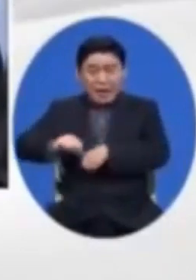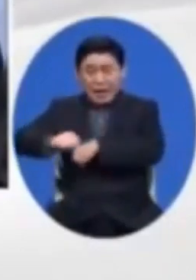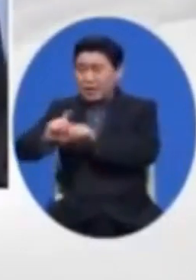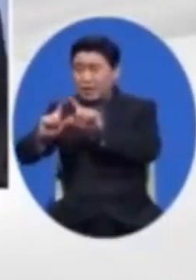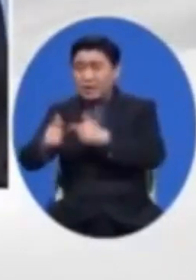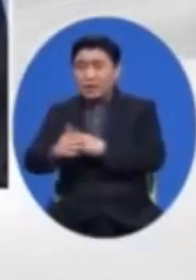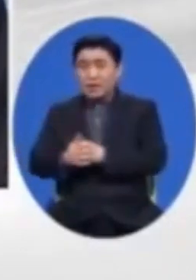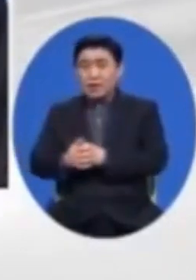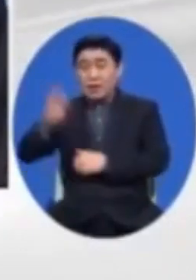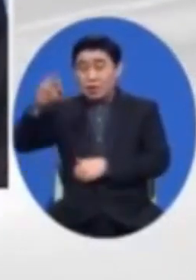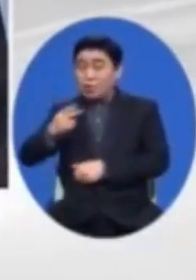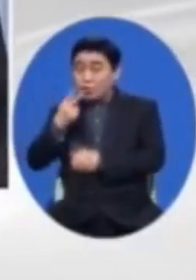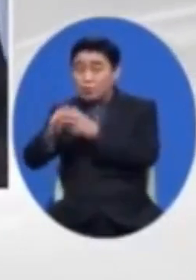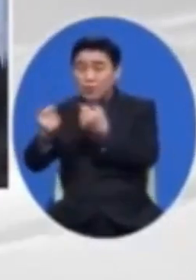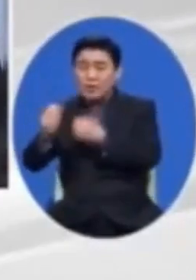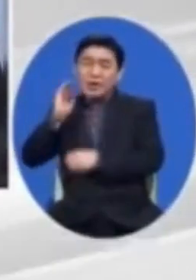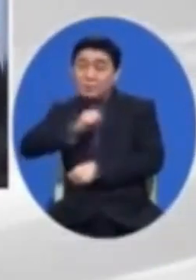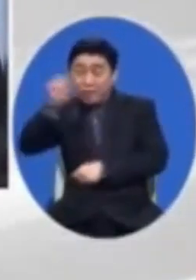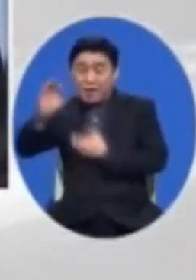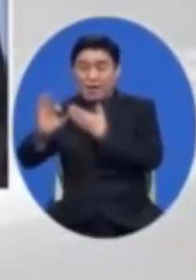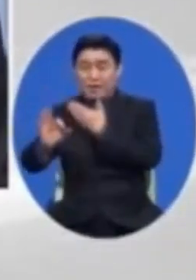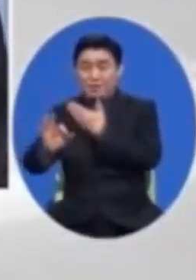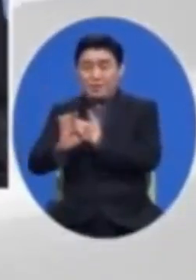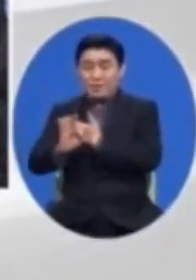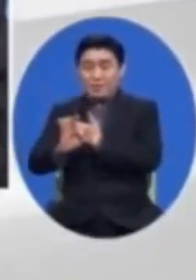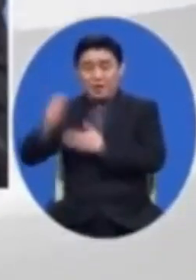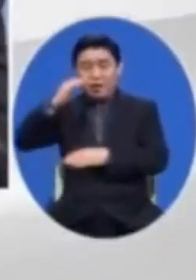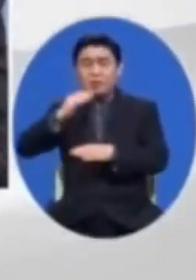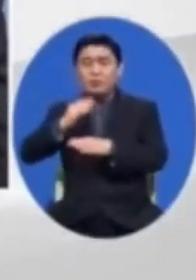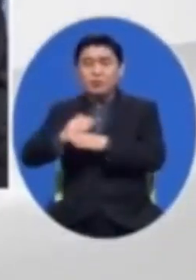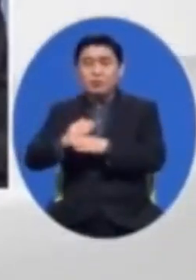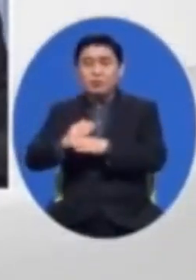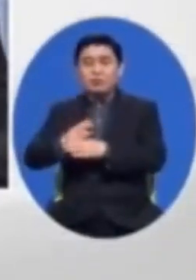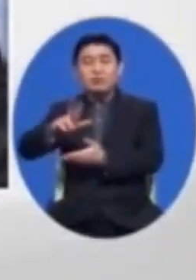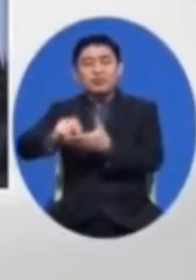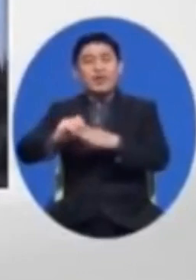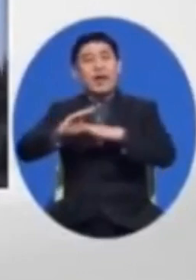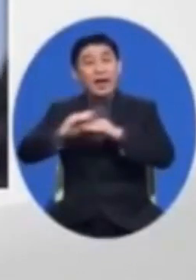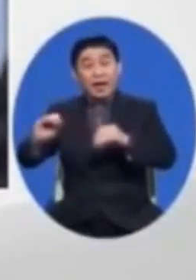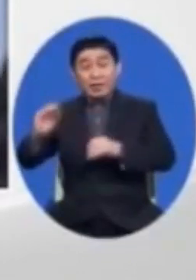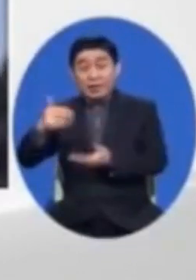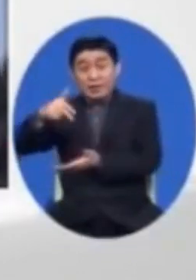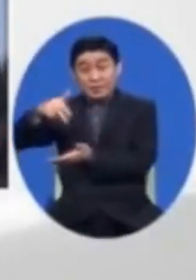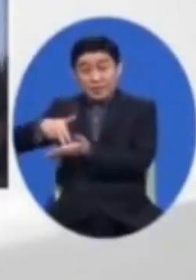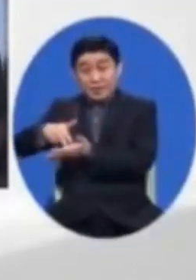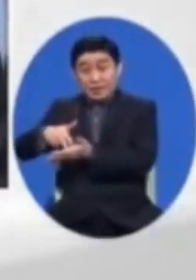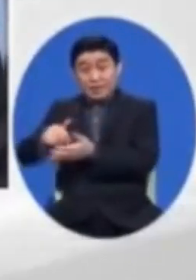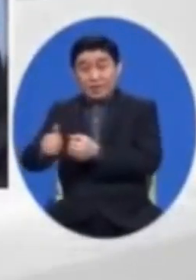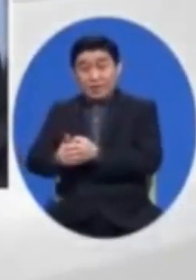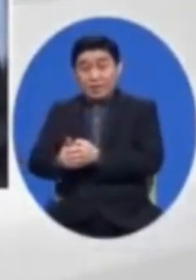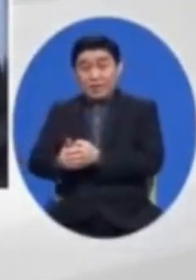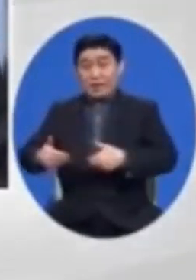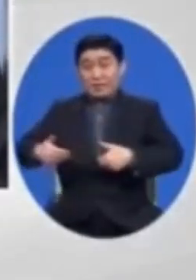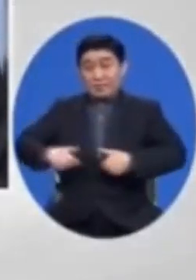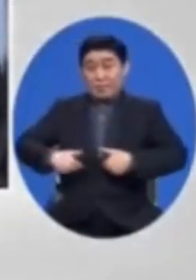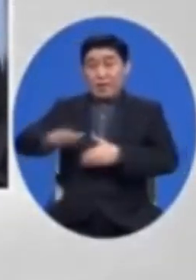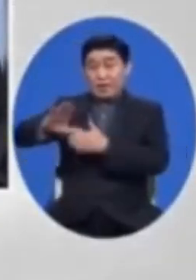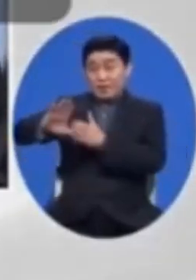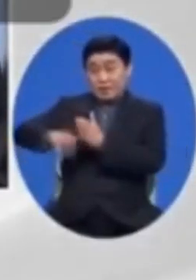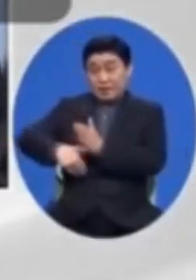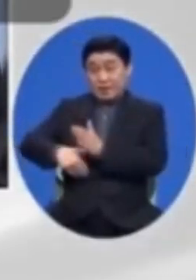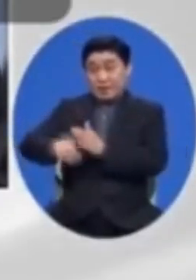유보님도 마찬가지로 대통령이 되시면 남북 간 문제를 풀어가야 될 입장이에요. 필요할